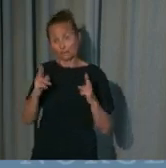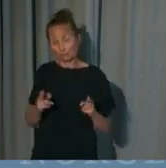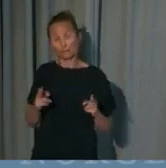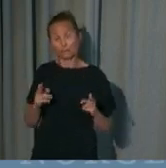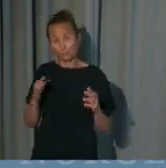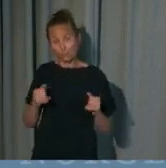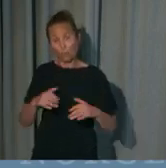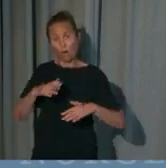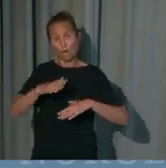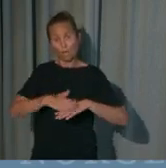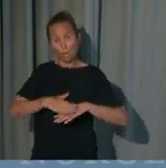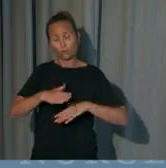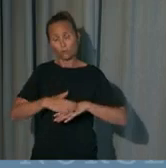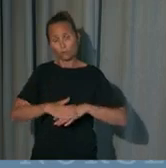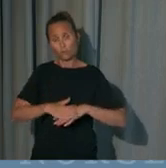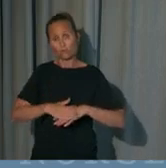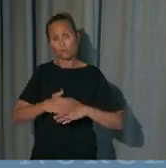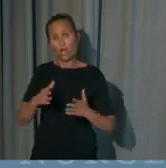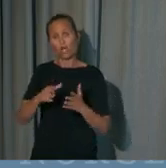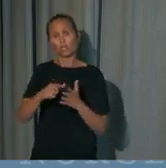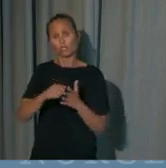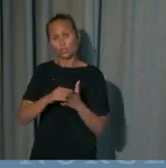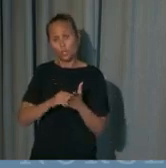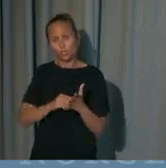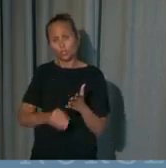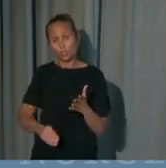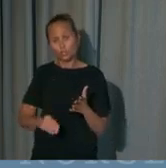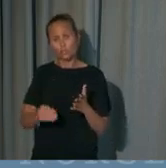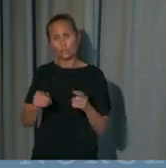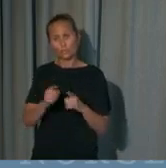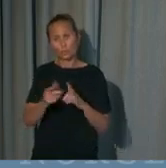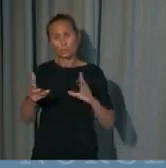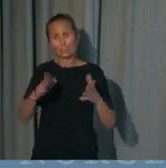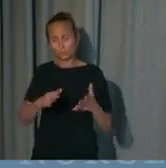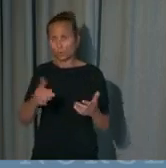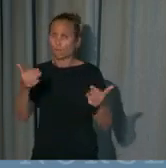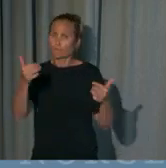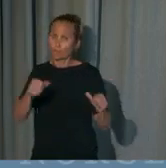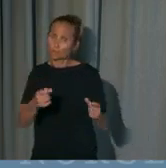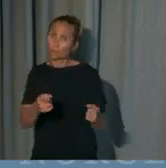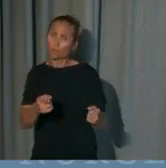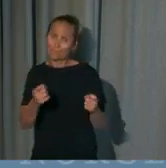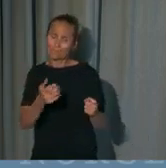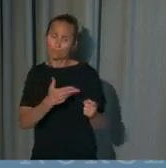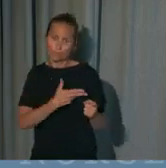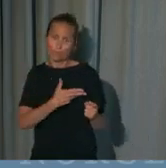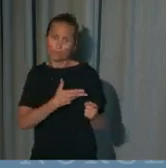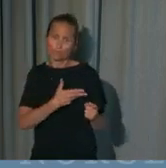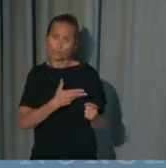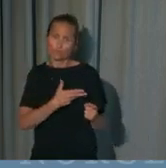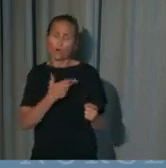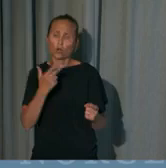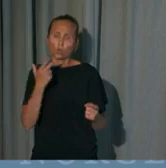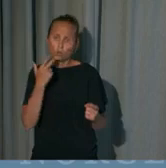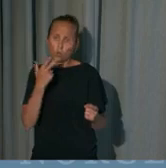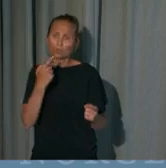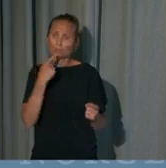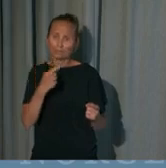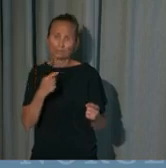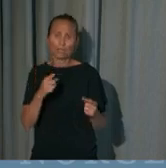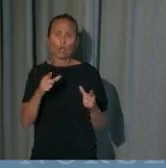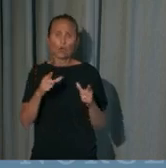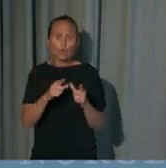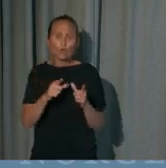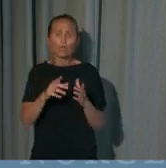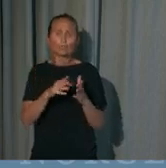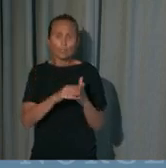å forutsi hva som sannsynlig i en slik situasjon vanskelig og krevende. Når de sier at det usannsynlig,